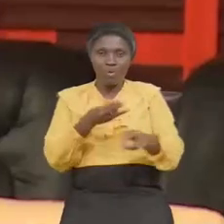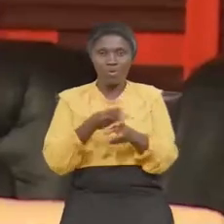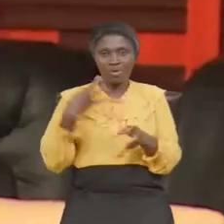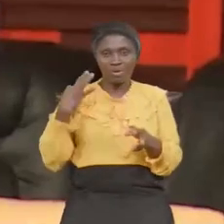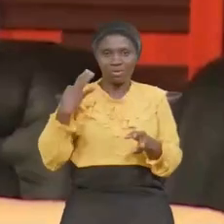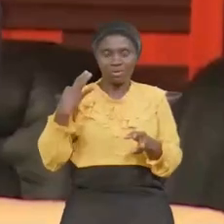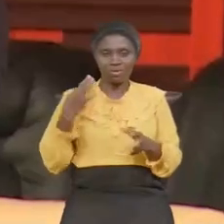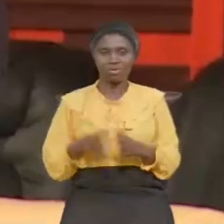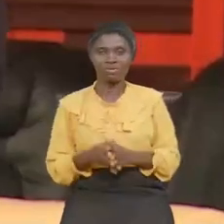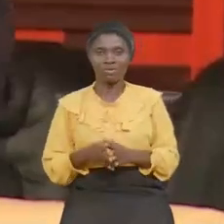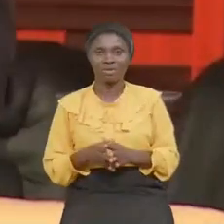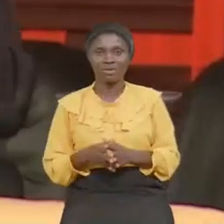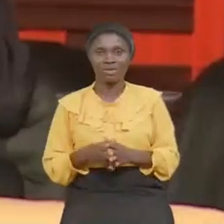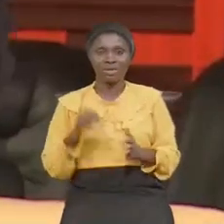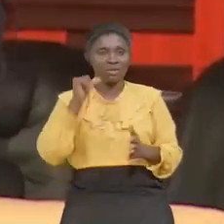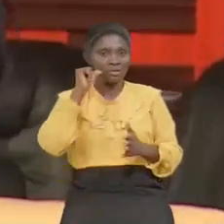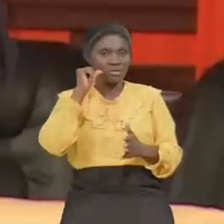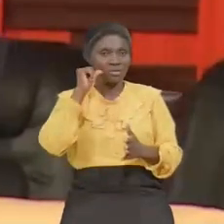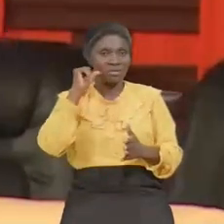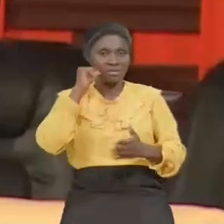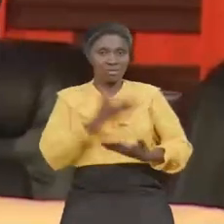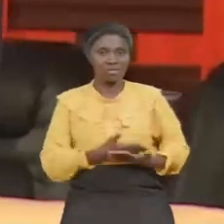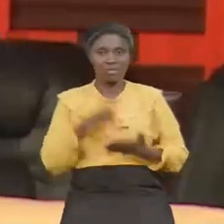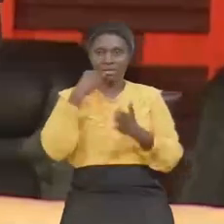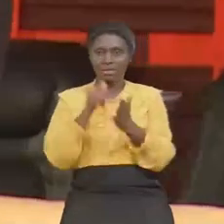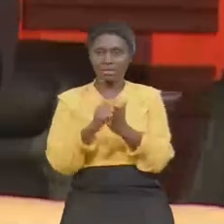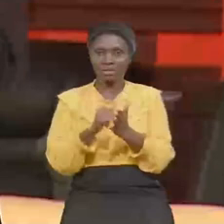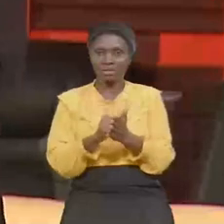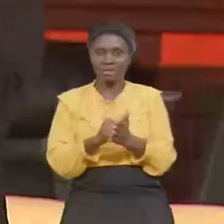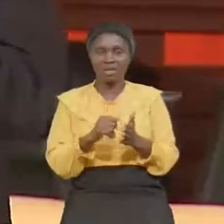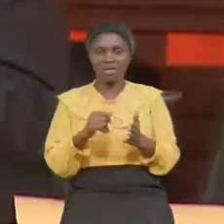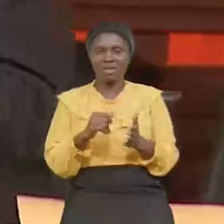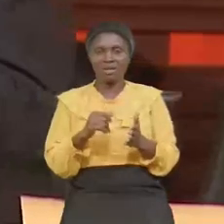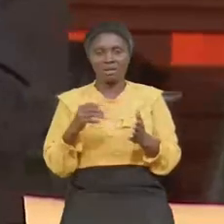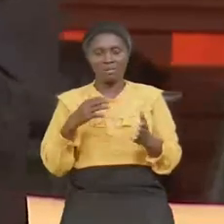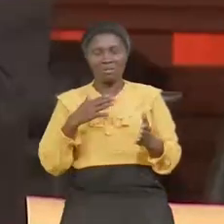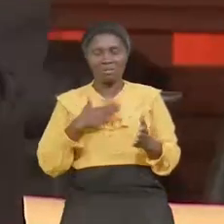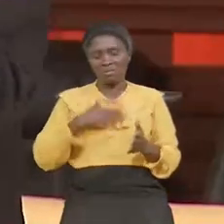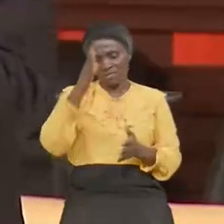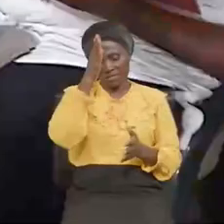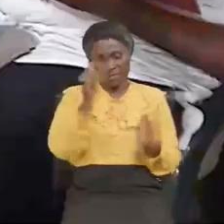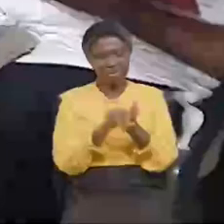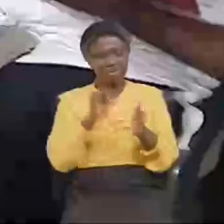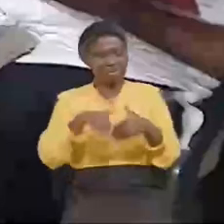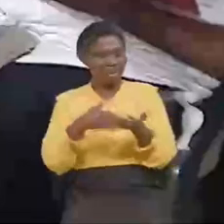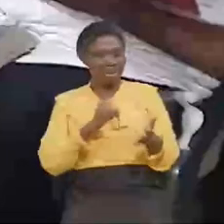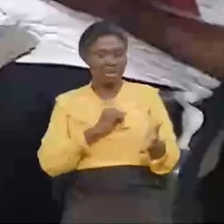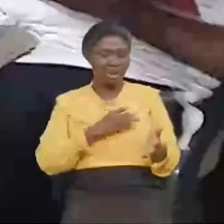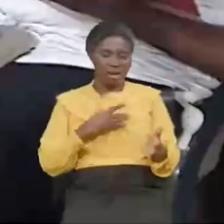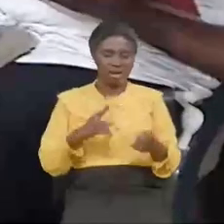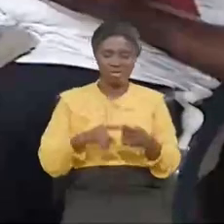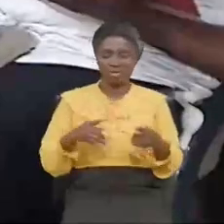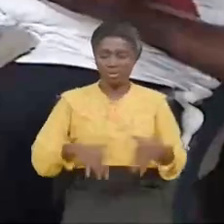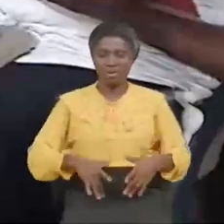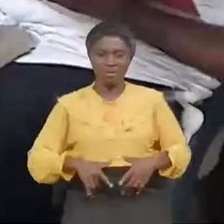Et la fille dit, ah mon père, ça c'est comme ça que je veux vivre maintenant. Hein? Les vêtements de Babylone, ça convient ma peau, mon teint, ça